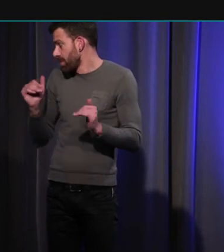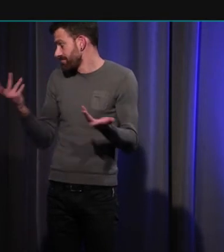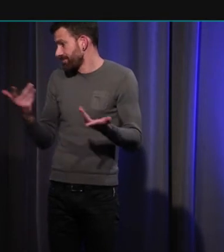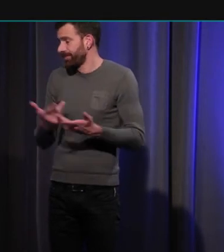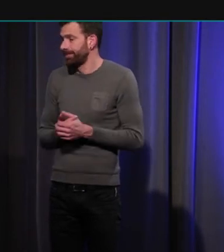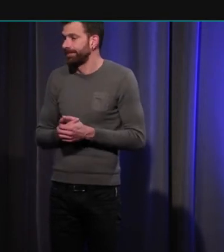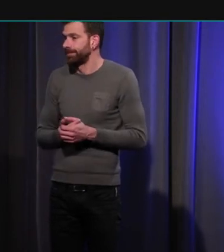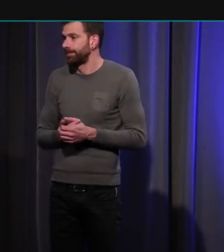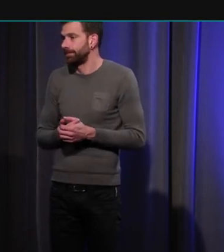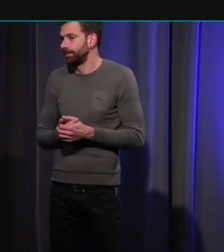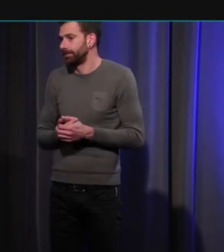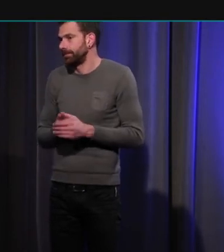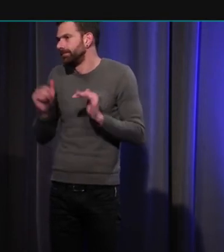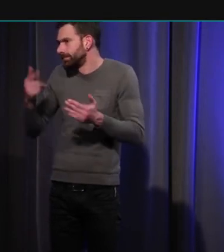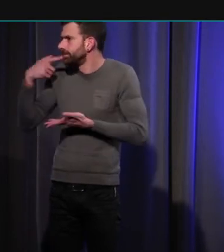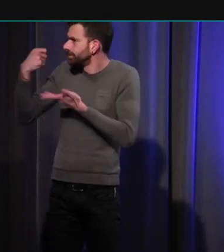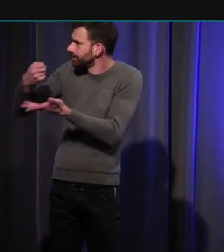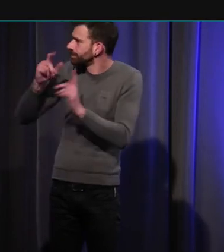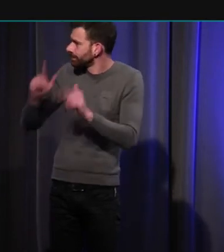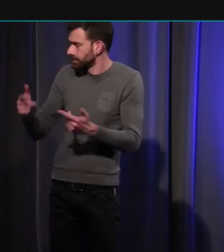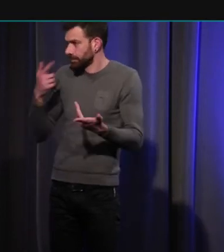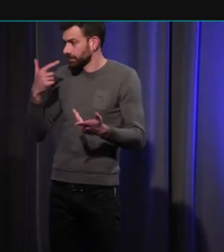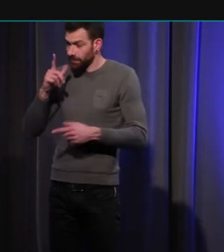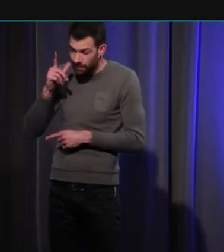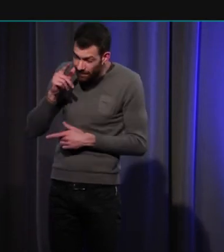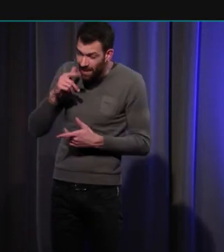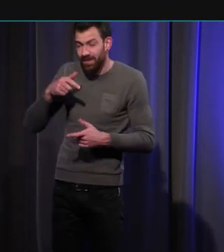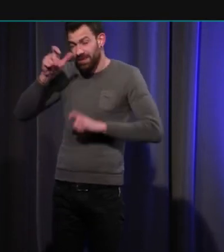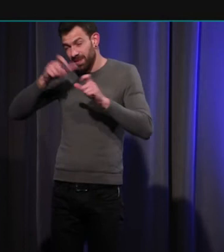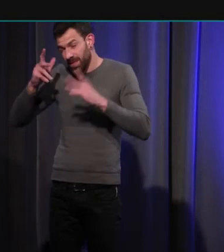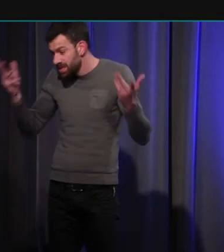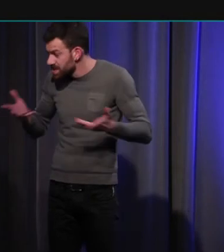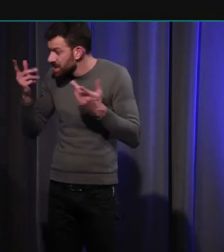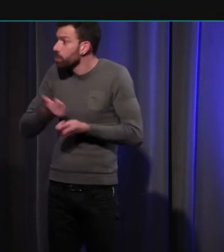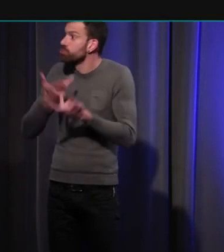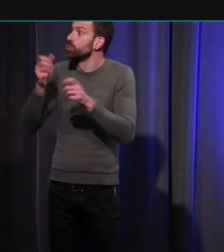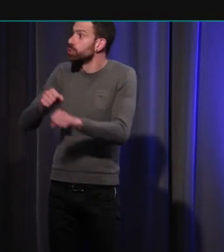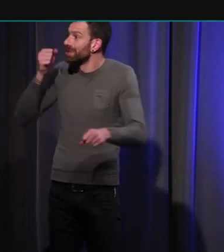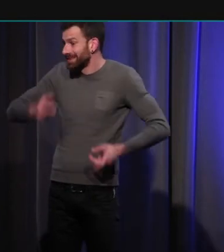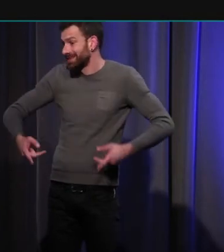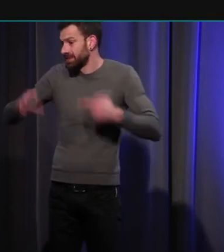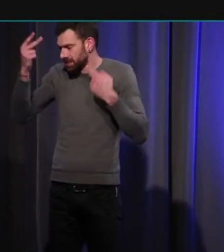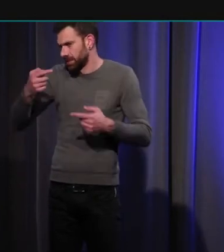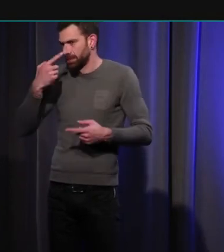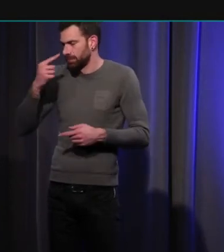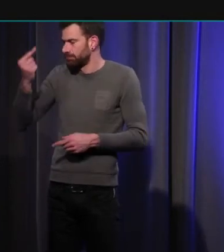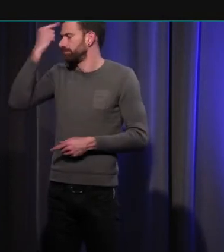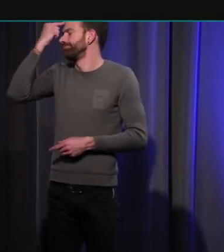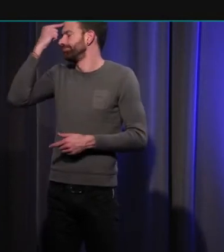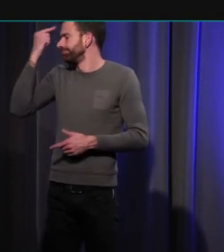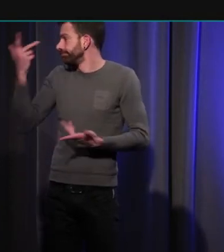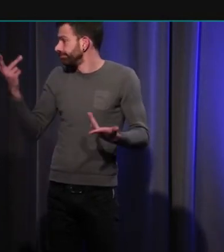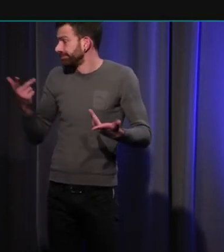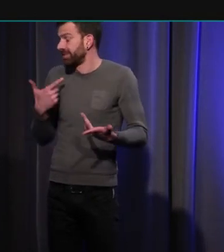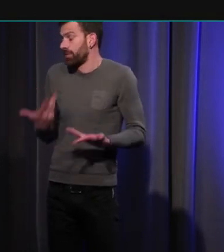qu'il ya il ya quand même un héritage mobiliser tellement d'efforts tellement des gens pendant deux siècles ça nous marquer voilà mais je veux pas en